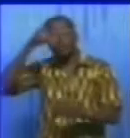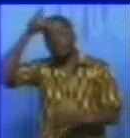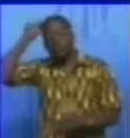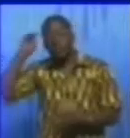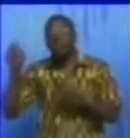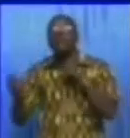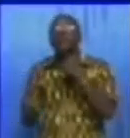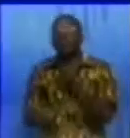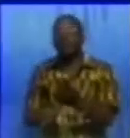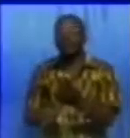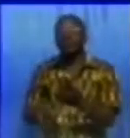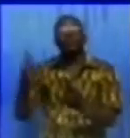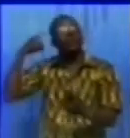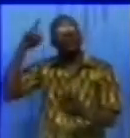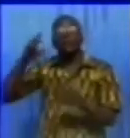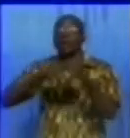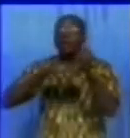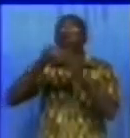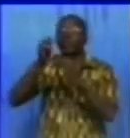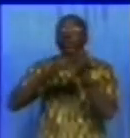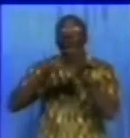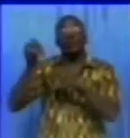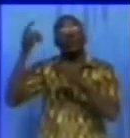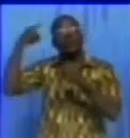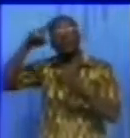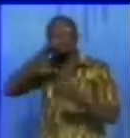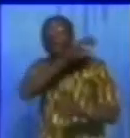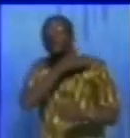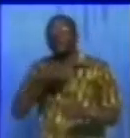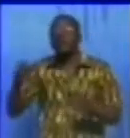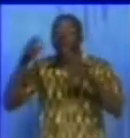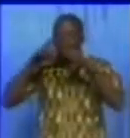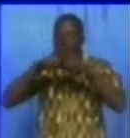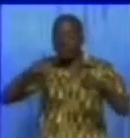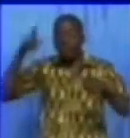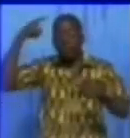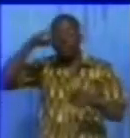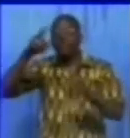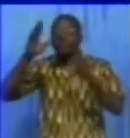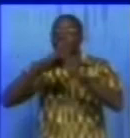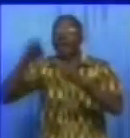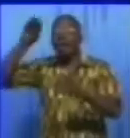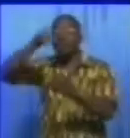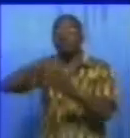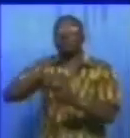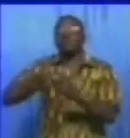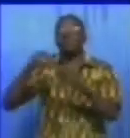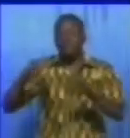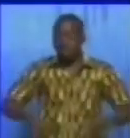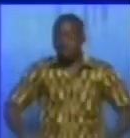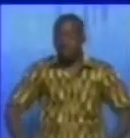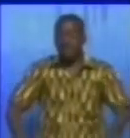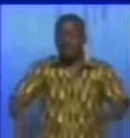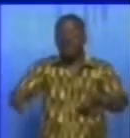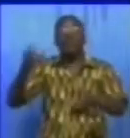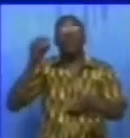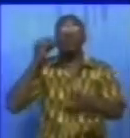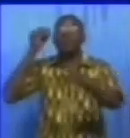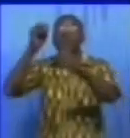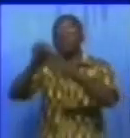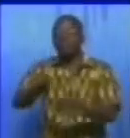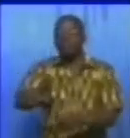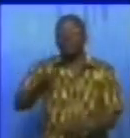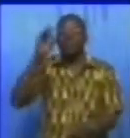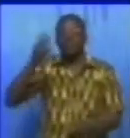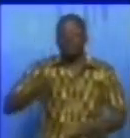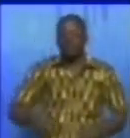signalés. Il s'agit de la construction des mares artificielles à l'intérieur de la ville et des caniveaux, dont l'objectif est de trouver des solutions